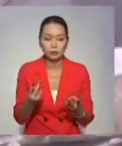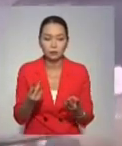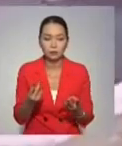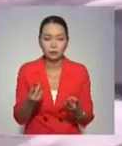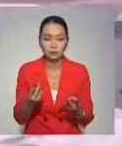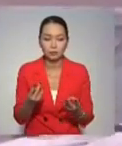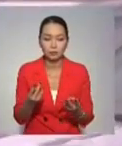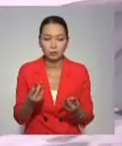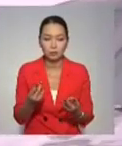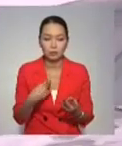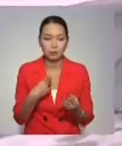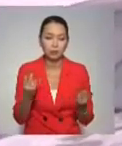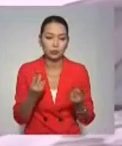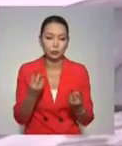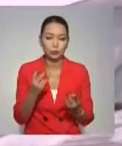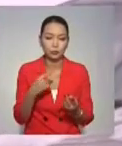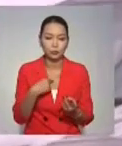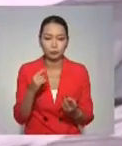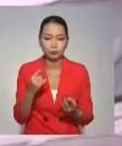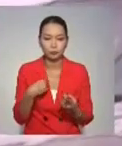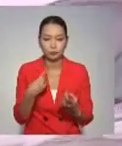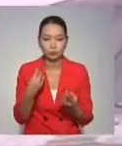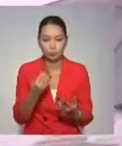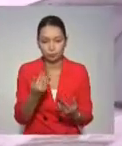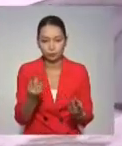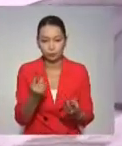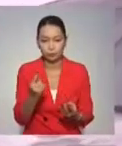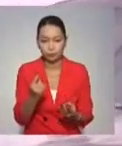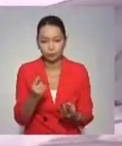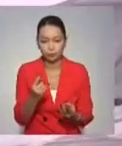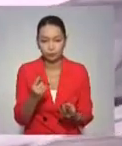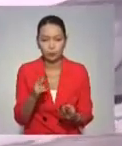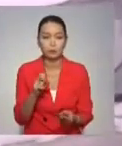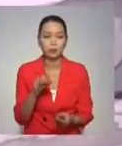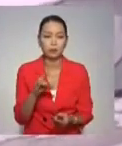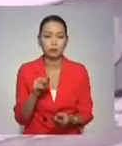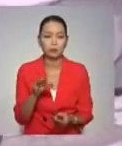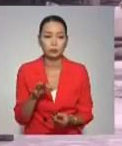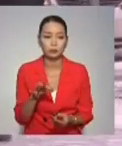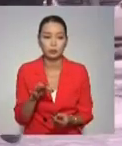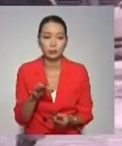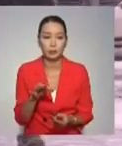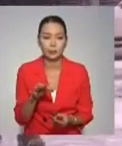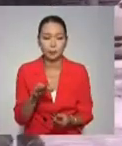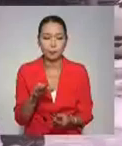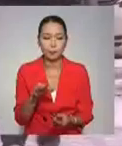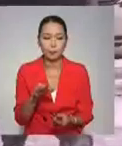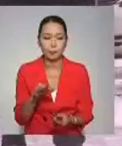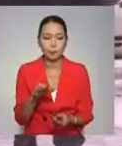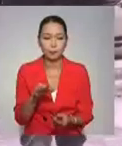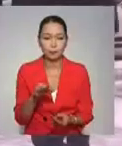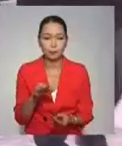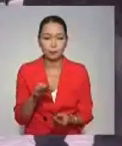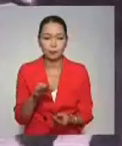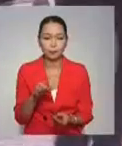нету знакомых, кому нужен ребенок? Да вы что? Нету. Өзіңе керек,